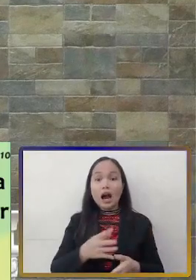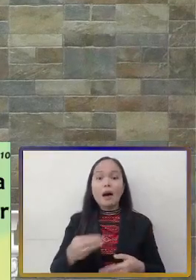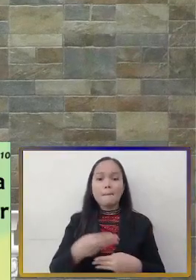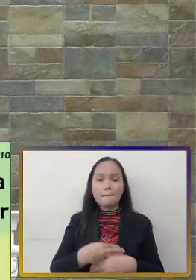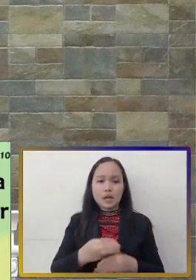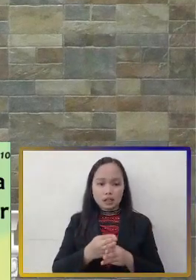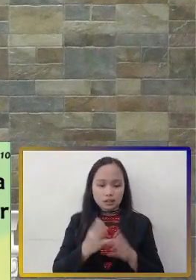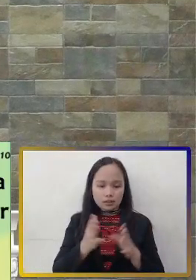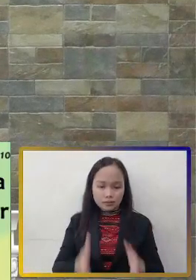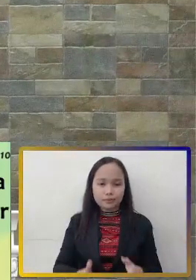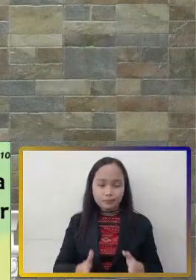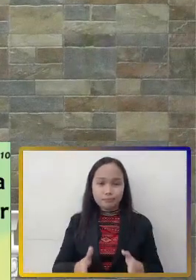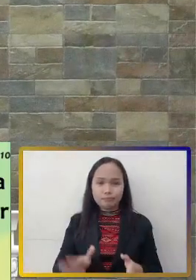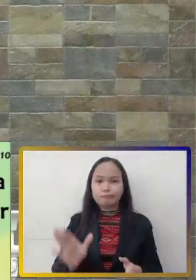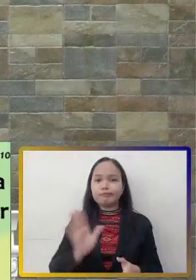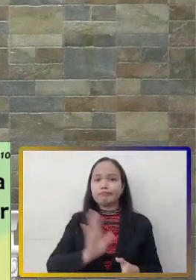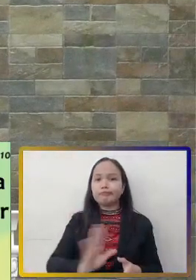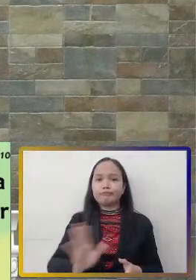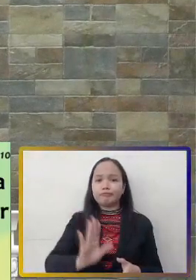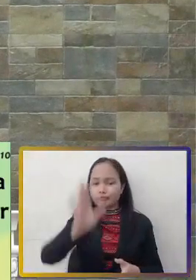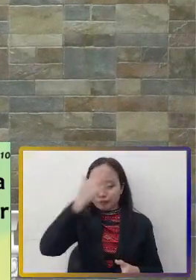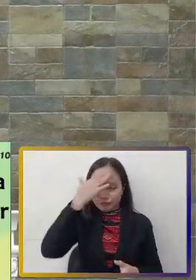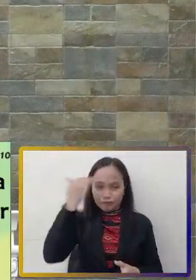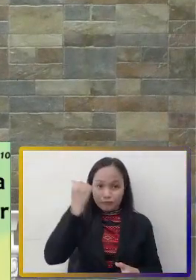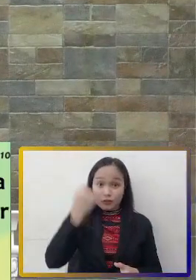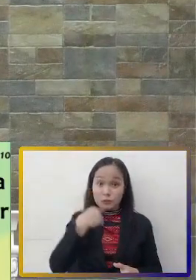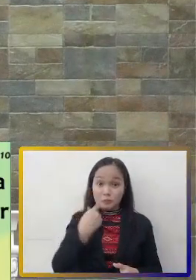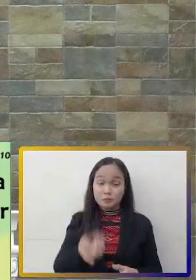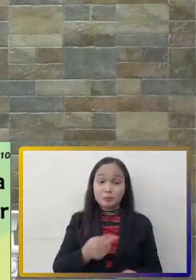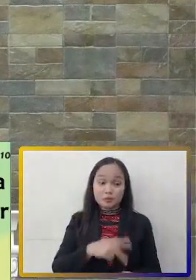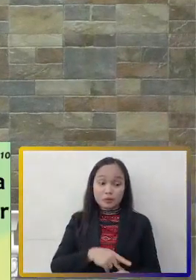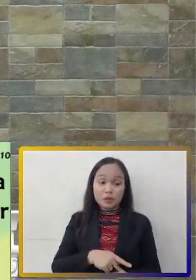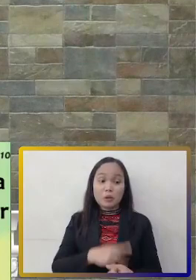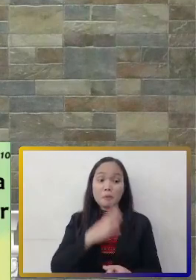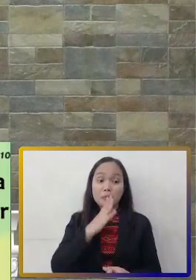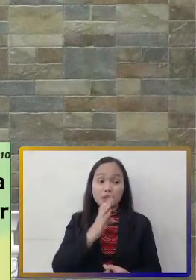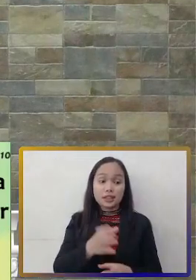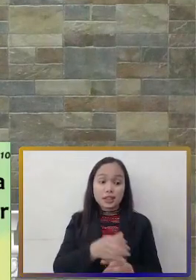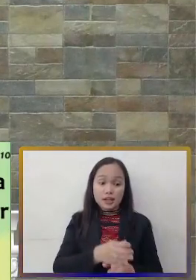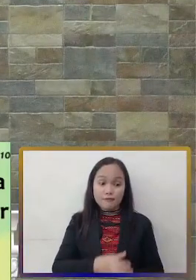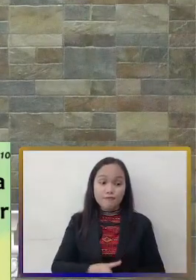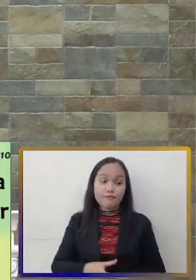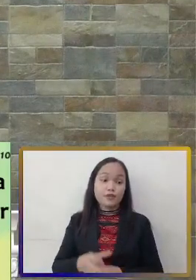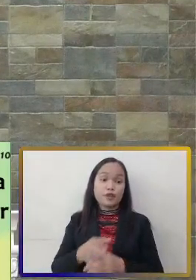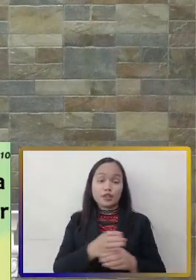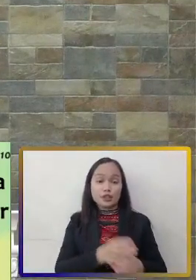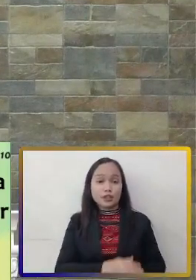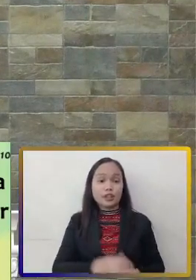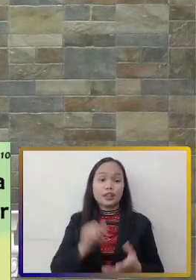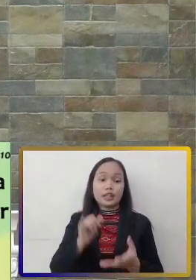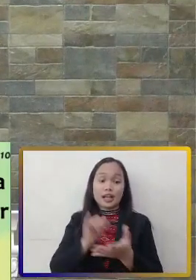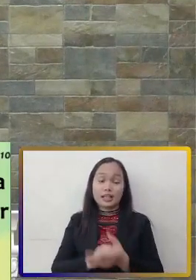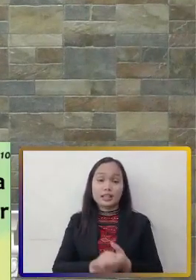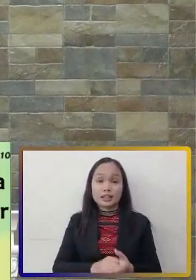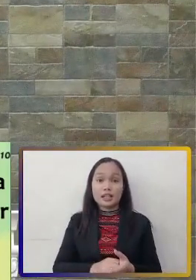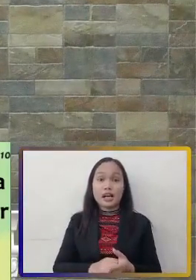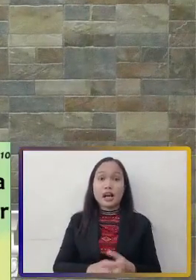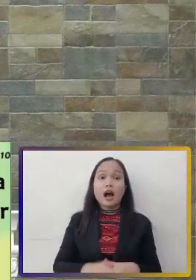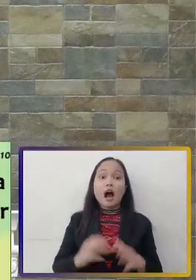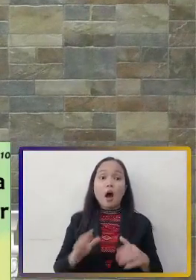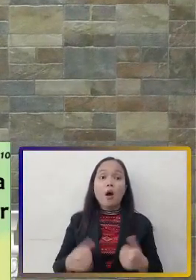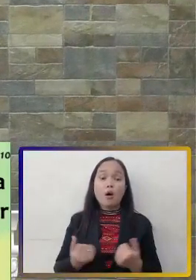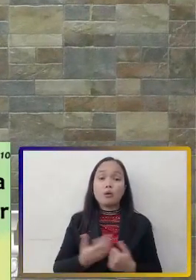Huwag niyong kakalimutan po yan. Kasi sabi ni Paul, mag-ingat kayo na kung paano kayo tatayo sa pundasyon na